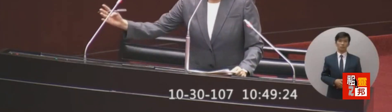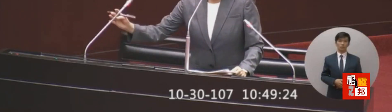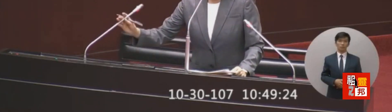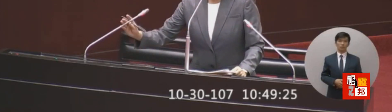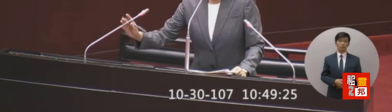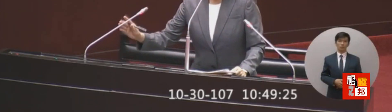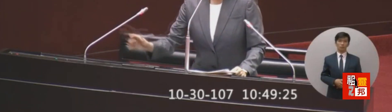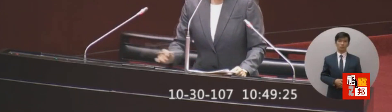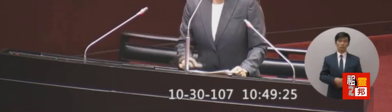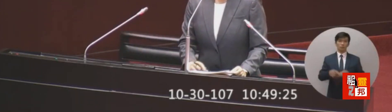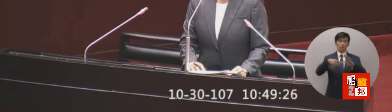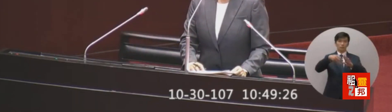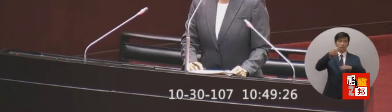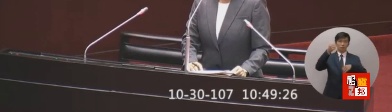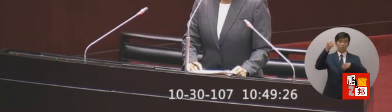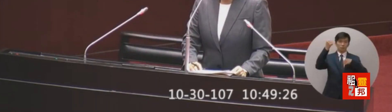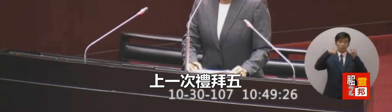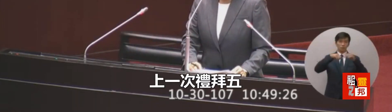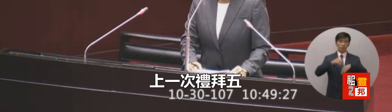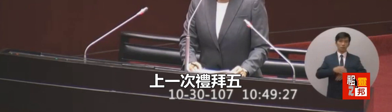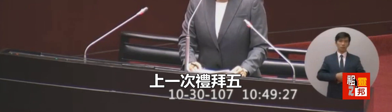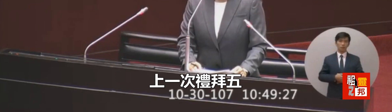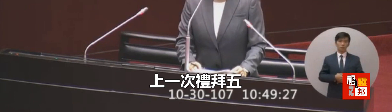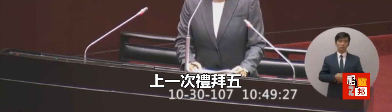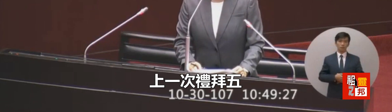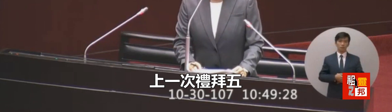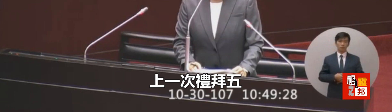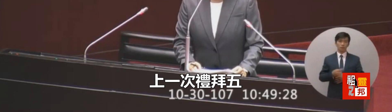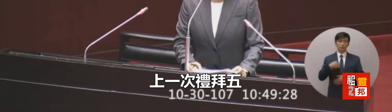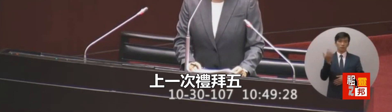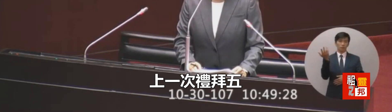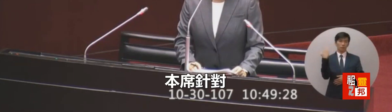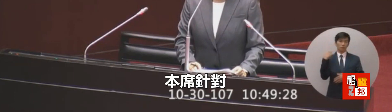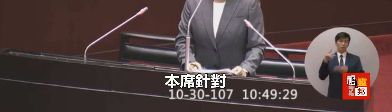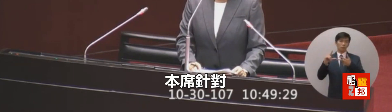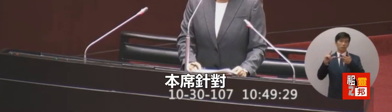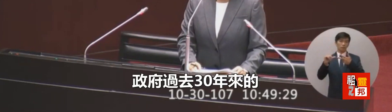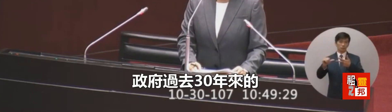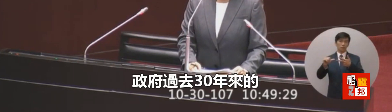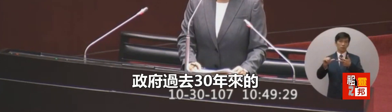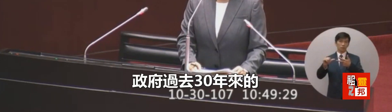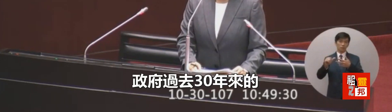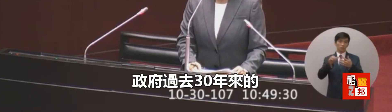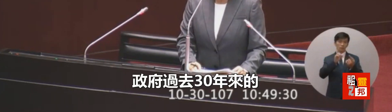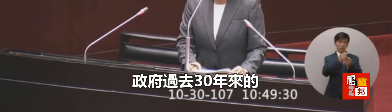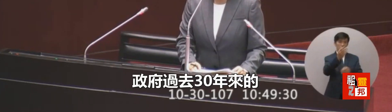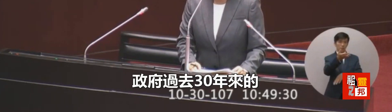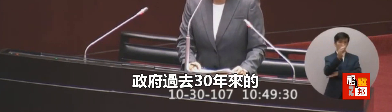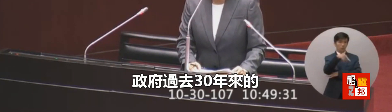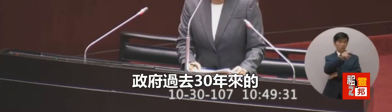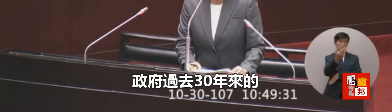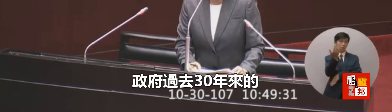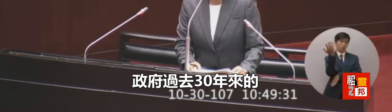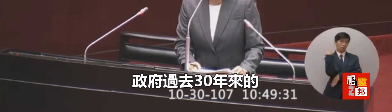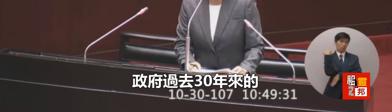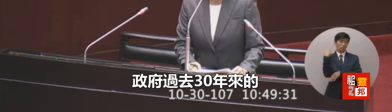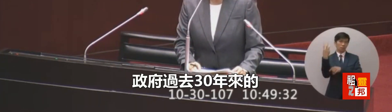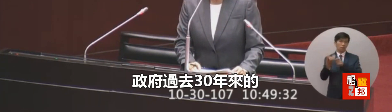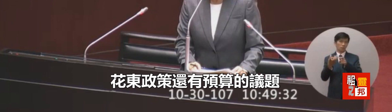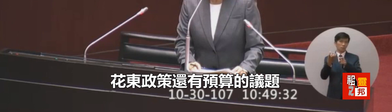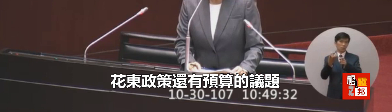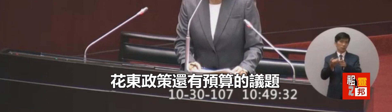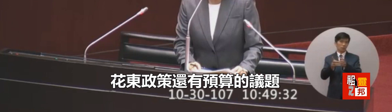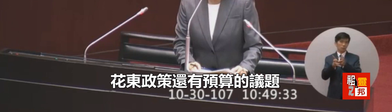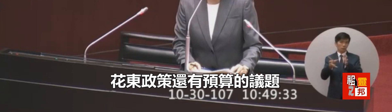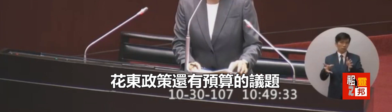高金伟，你早。 赖院长早。上一次礼拜五，本席针对政府过去三十年来